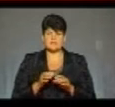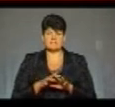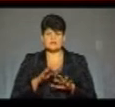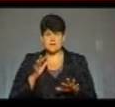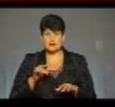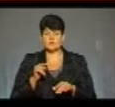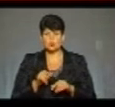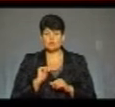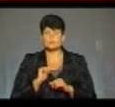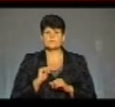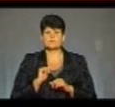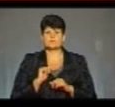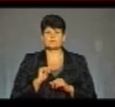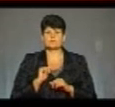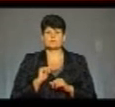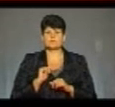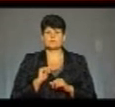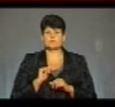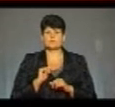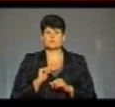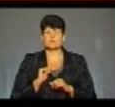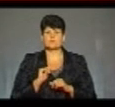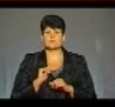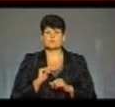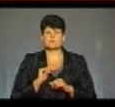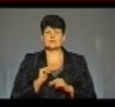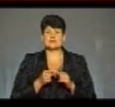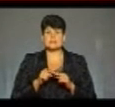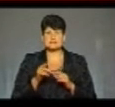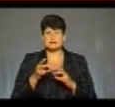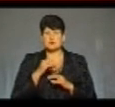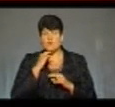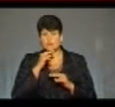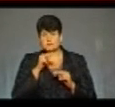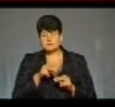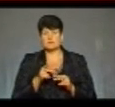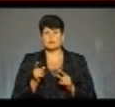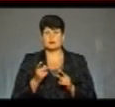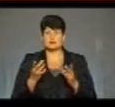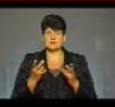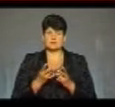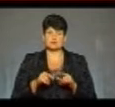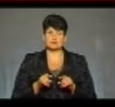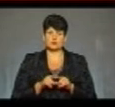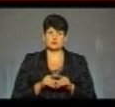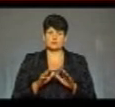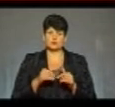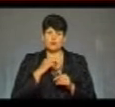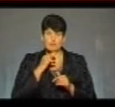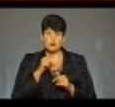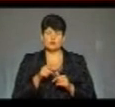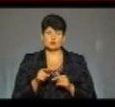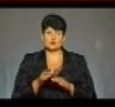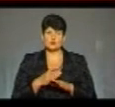Тому, відповідно, скажімо так, на це варто звертати увагу, але варто також звертати увагу, що таким